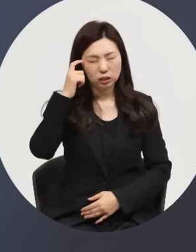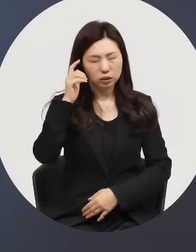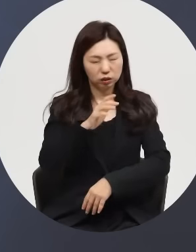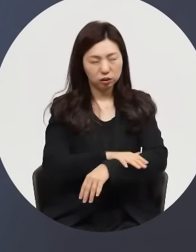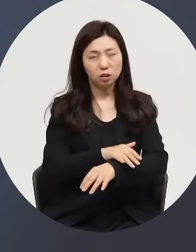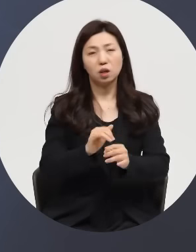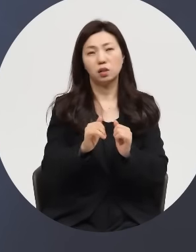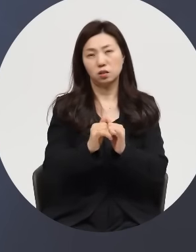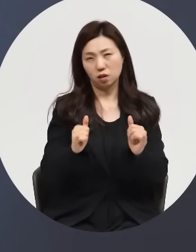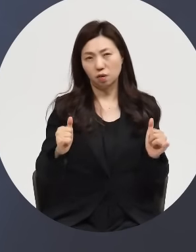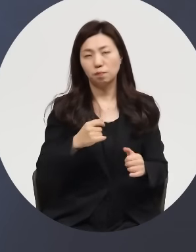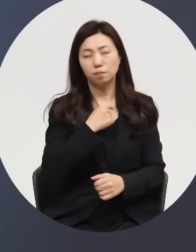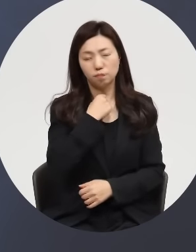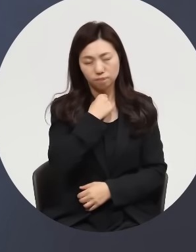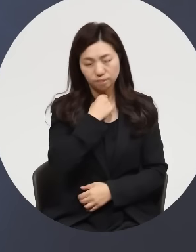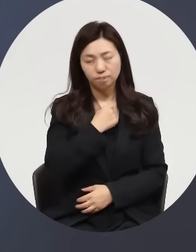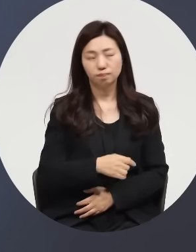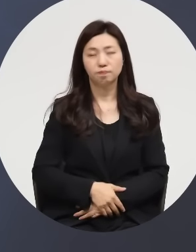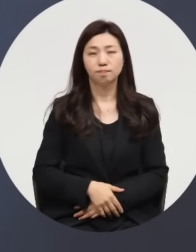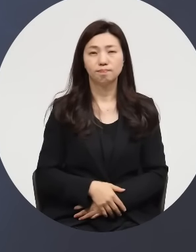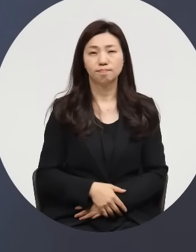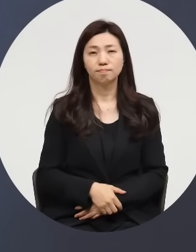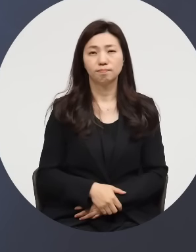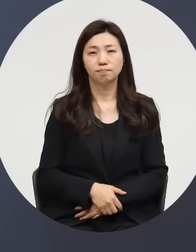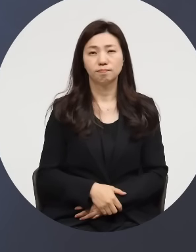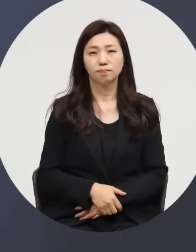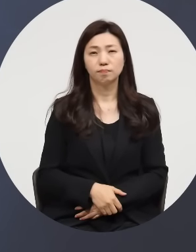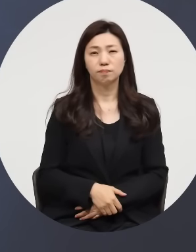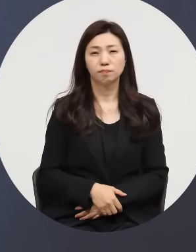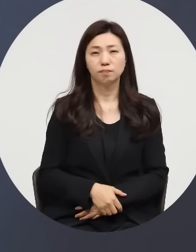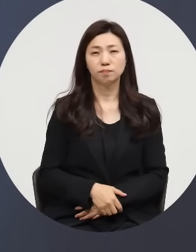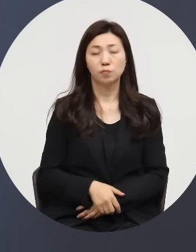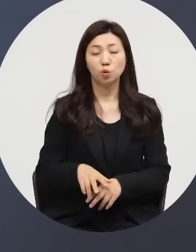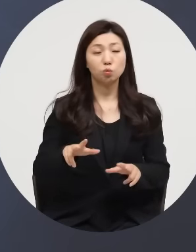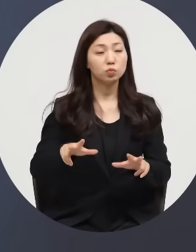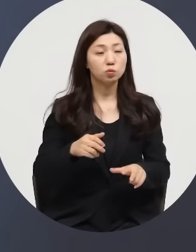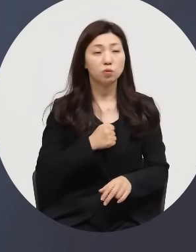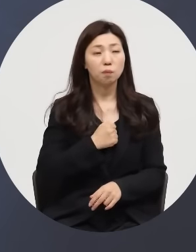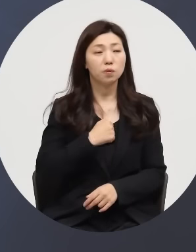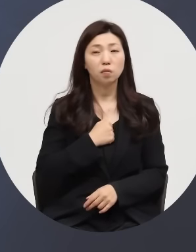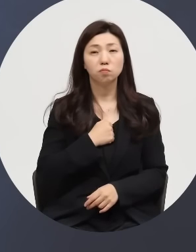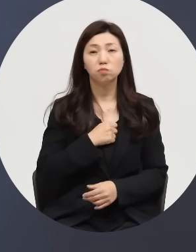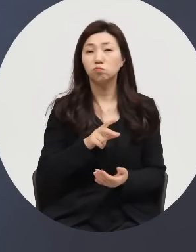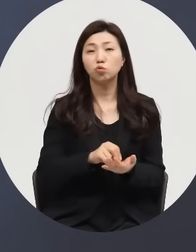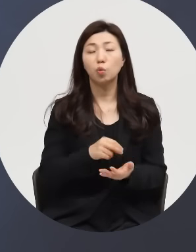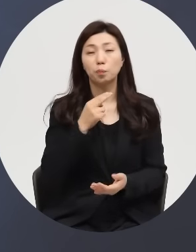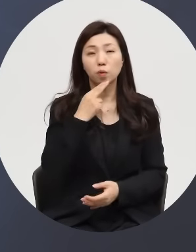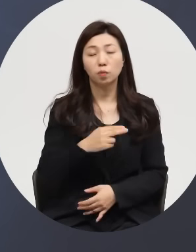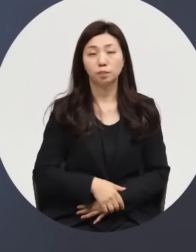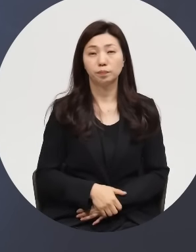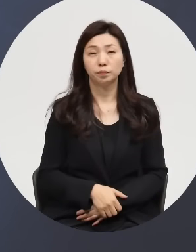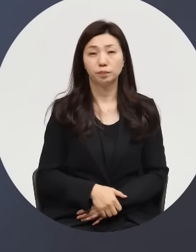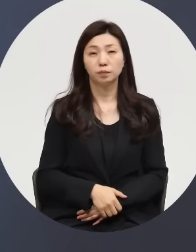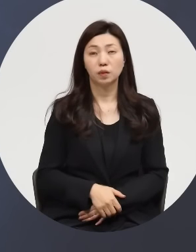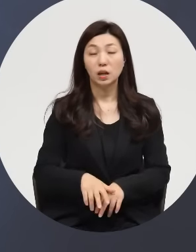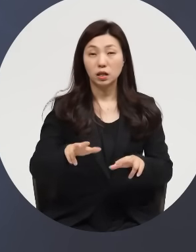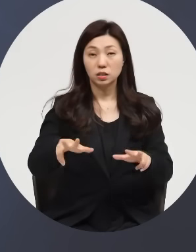지혜로운 사람이 되는 게 맞는 것 같아. 그러면 이제 답답할 일이 뭐가 있어?